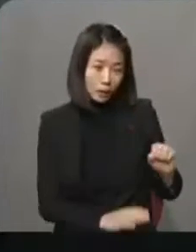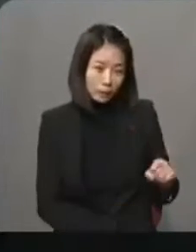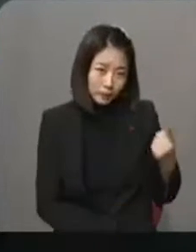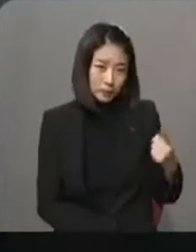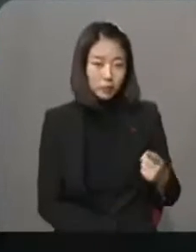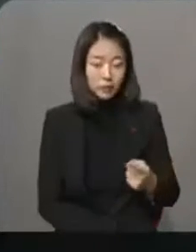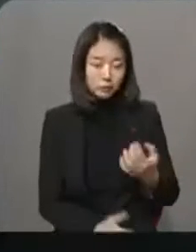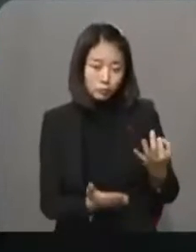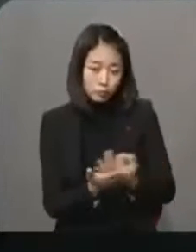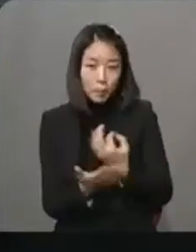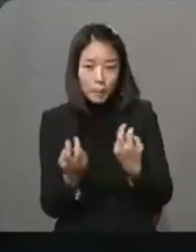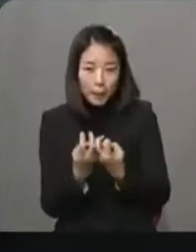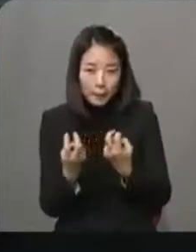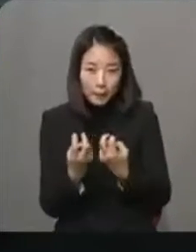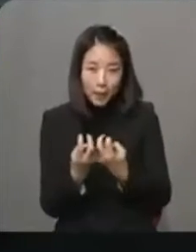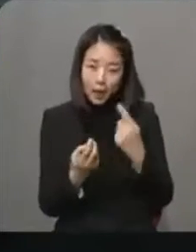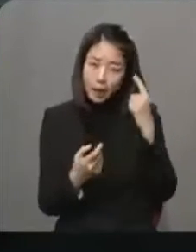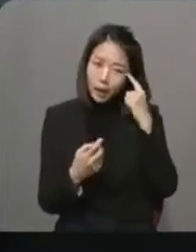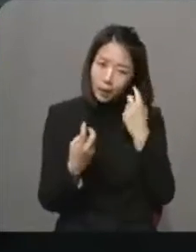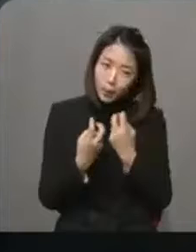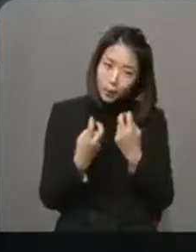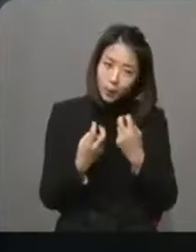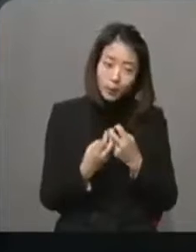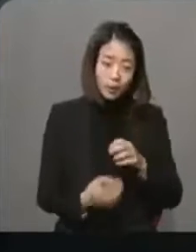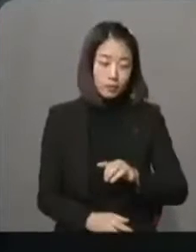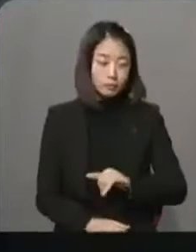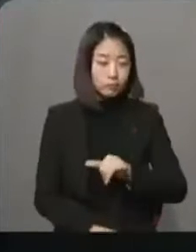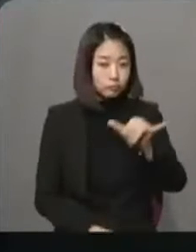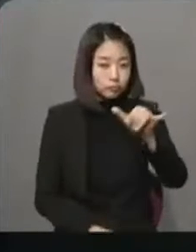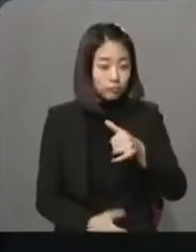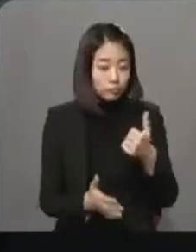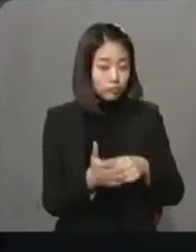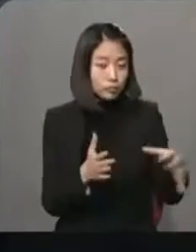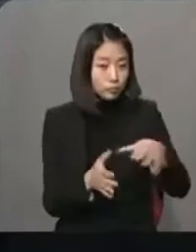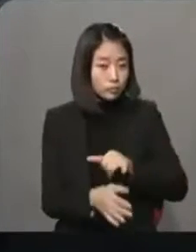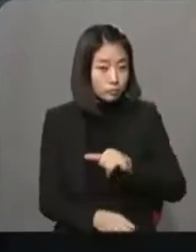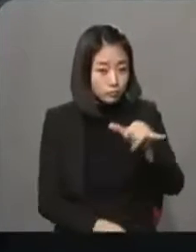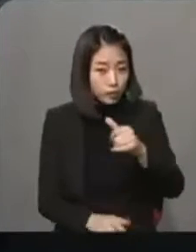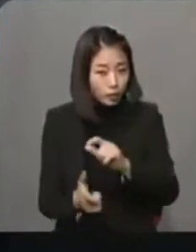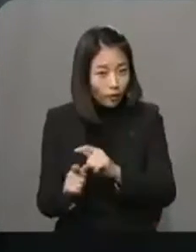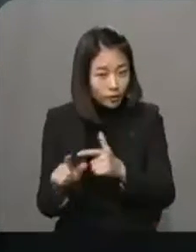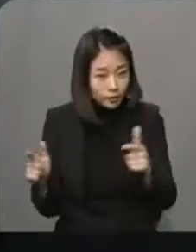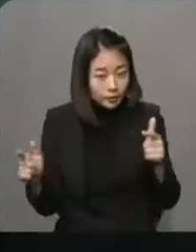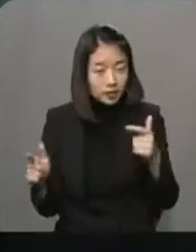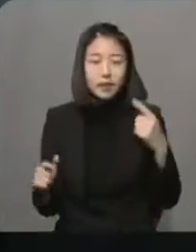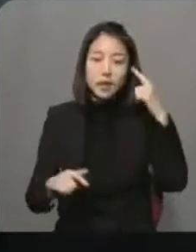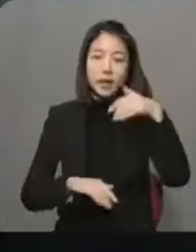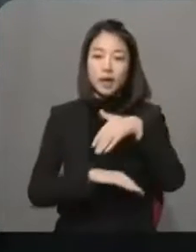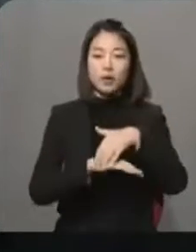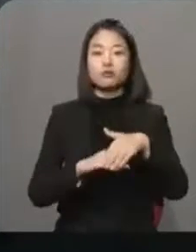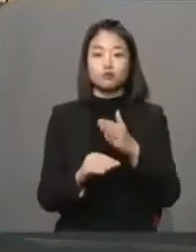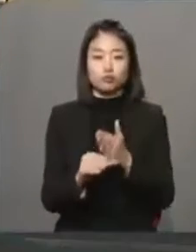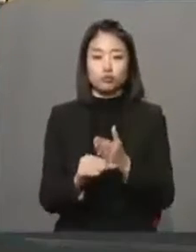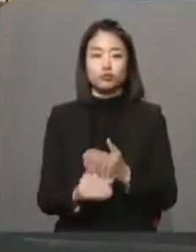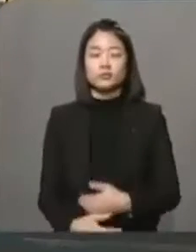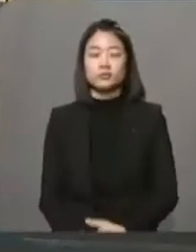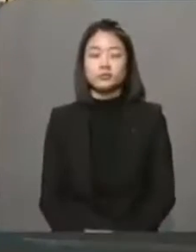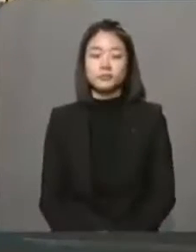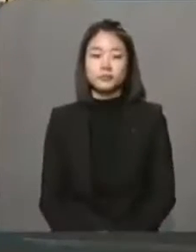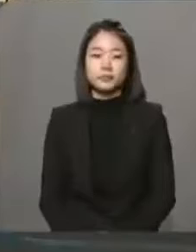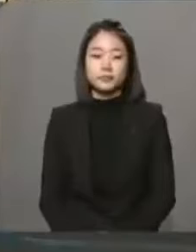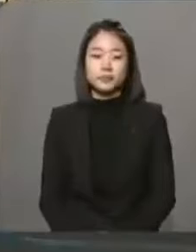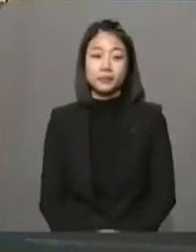기할 수 있도록 화물 운송 면허취득 플라이 강원 모빌리티 등 사업 다각화를 계획하고 있으며